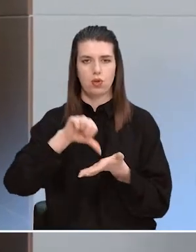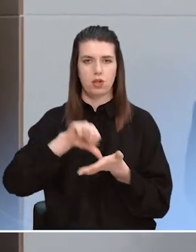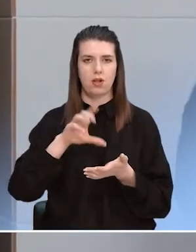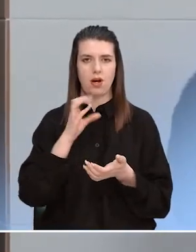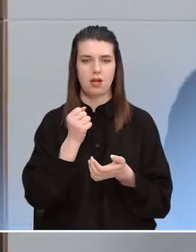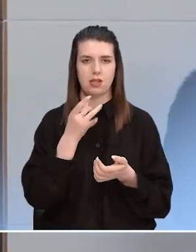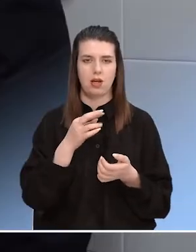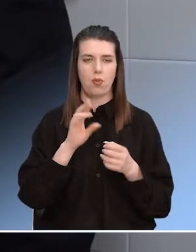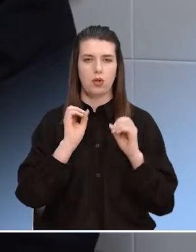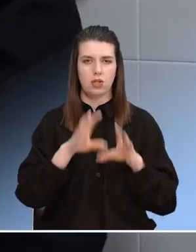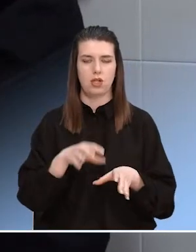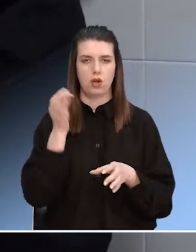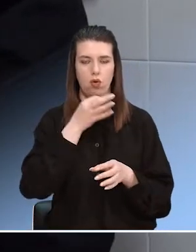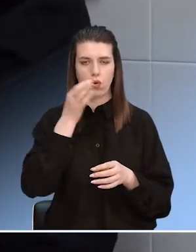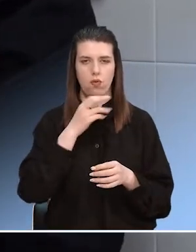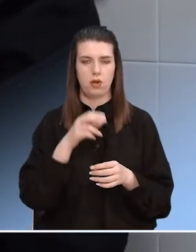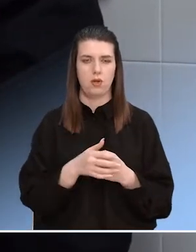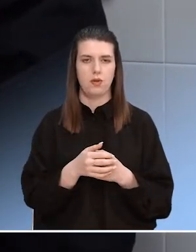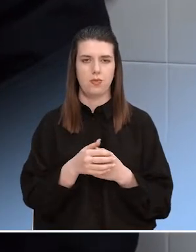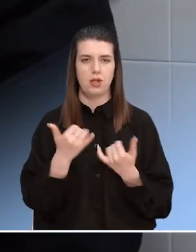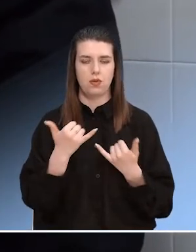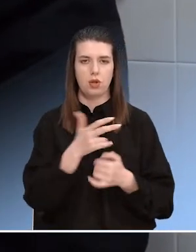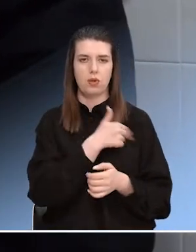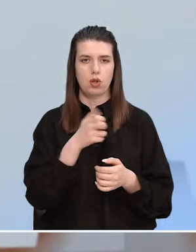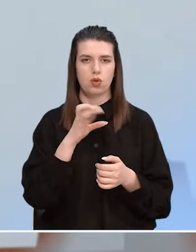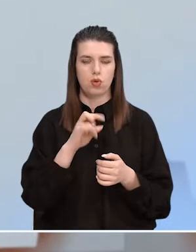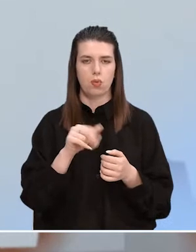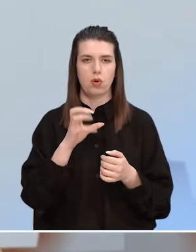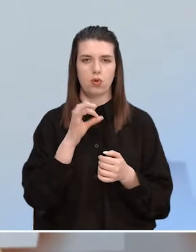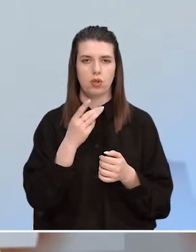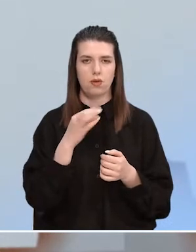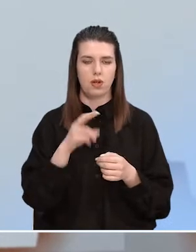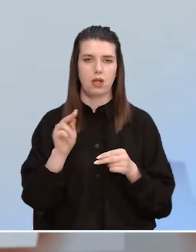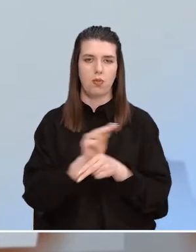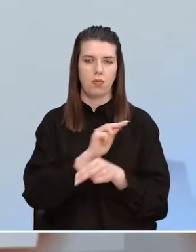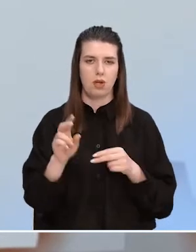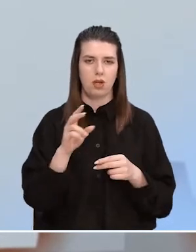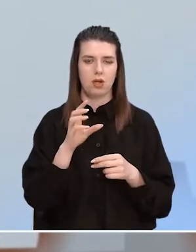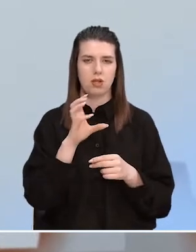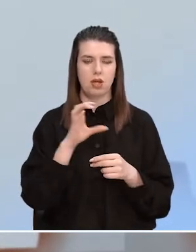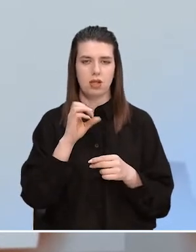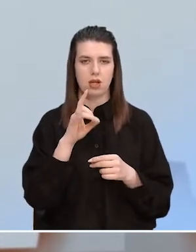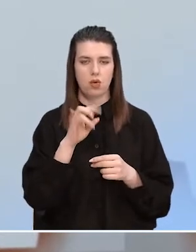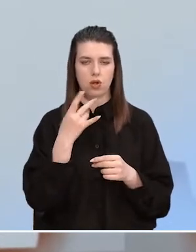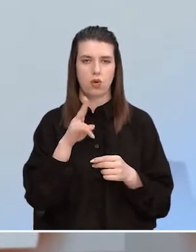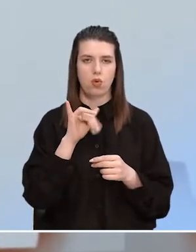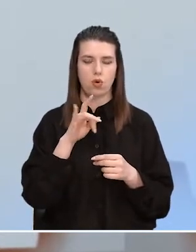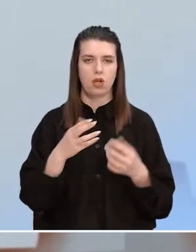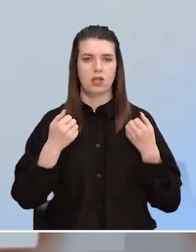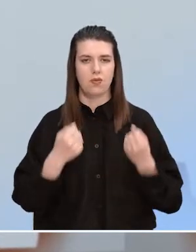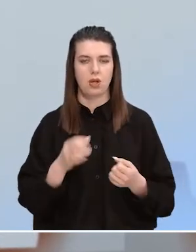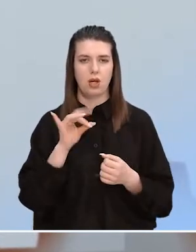и регулярно участвуют в акциях пусть сдаче донорской крови сегодня медицинская служба осуществляет лечебные и профилактические